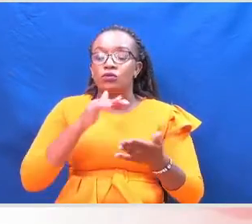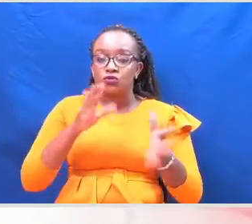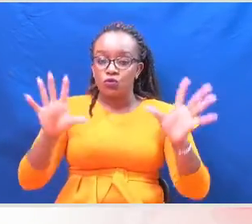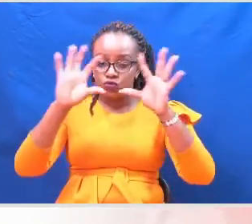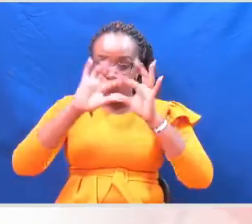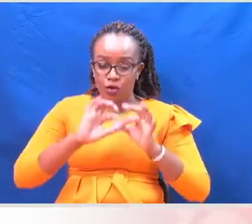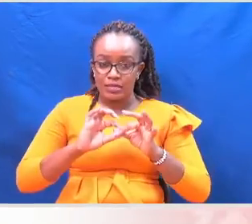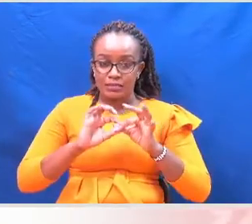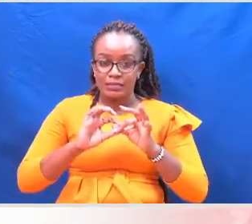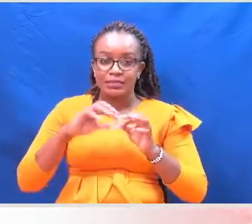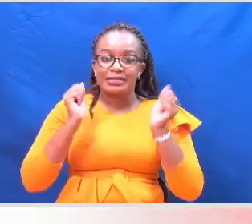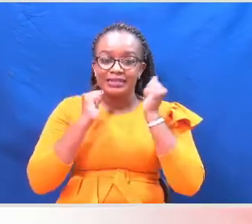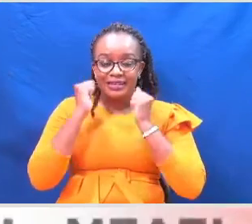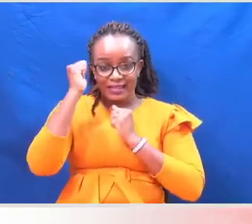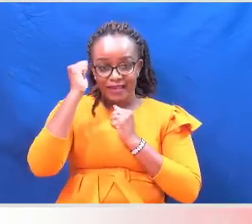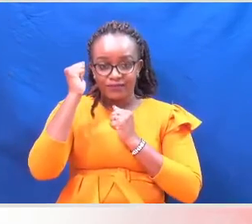huku, nimeomba Mungu